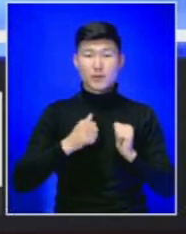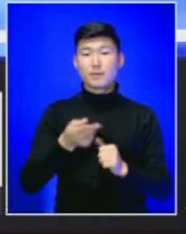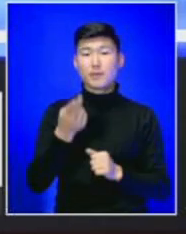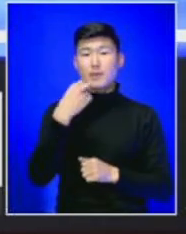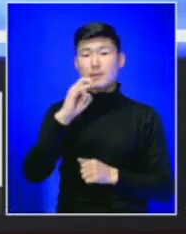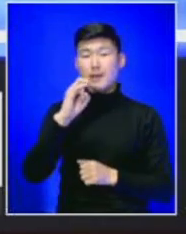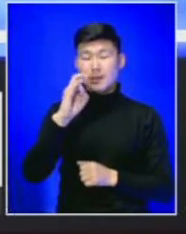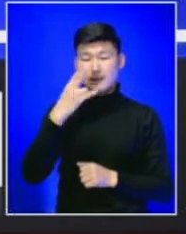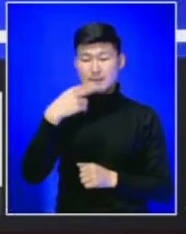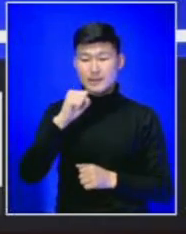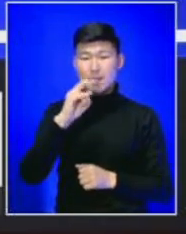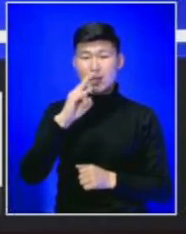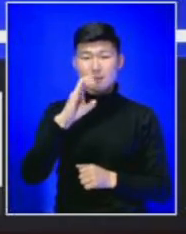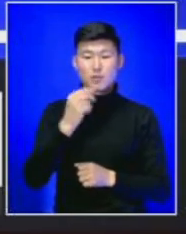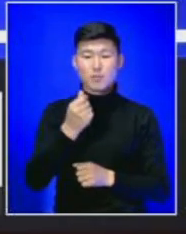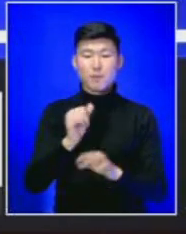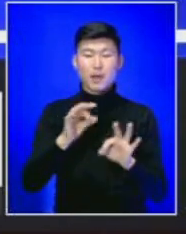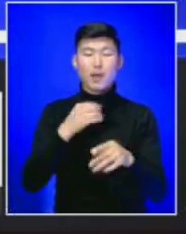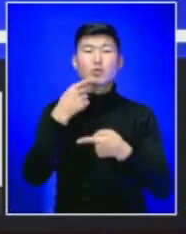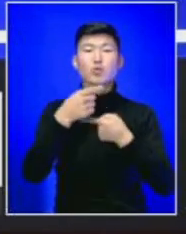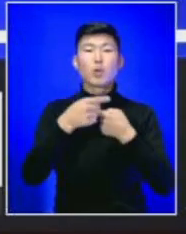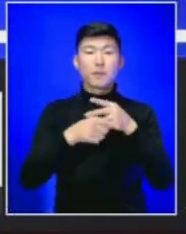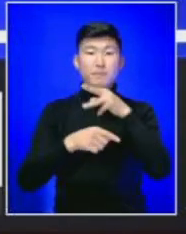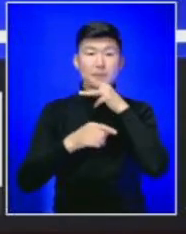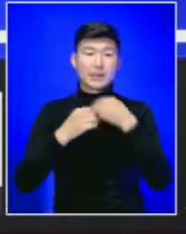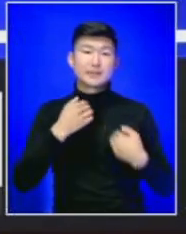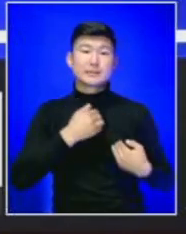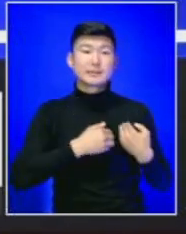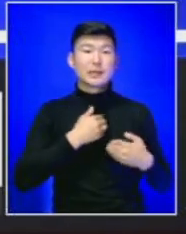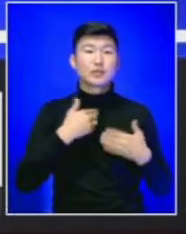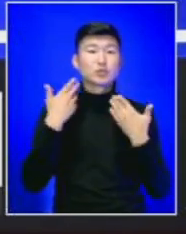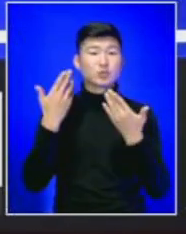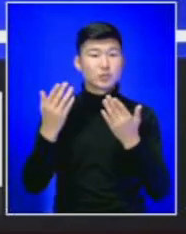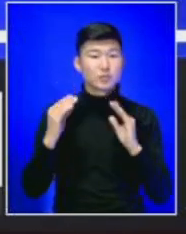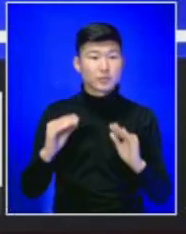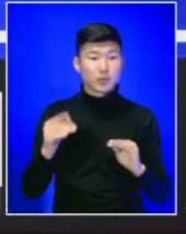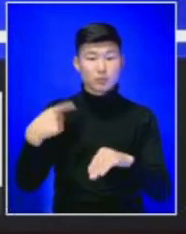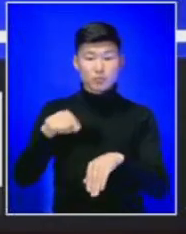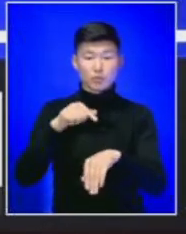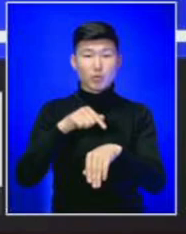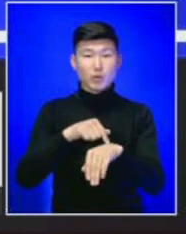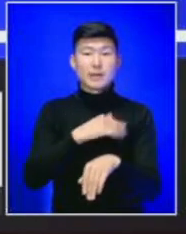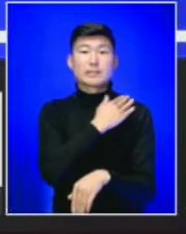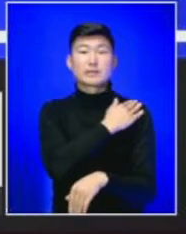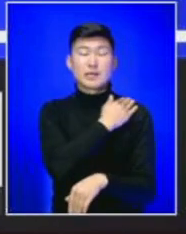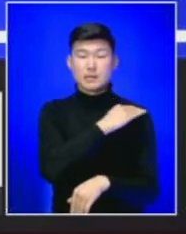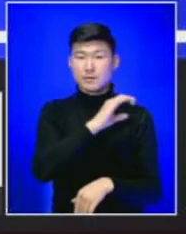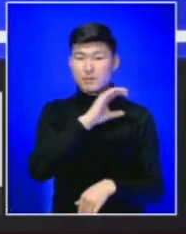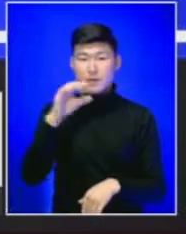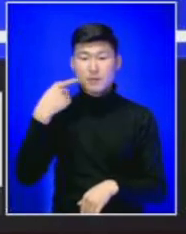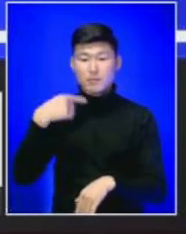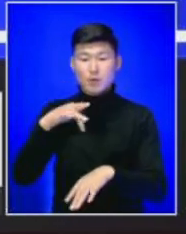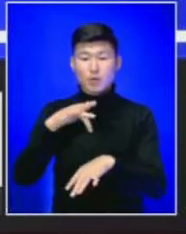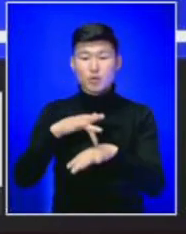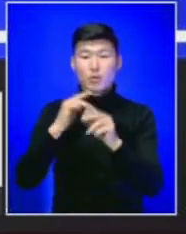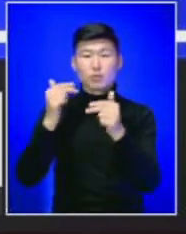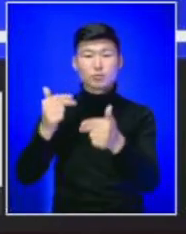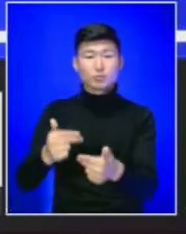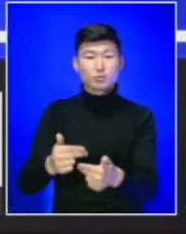данснаас мөнгө алдсан талаарх мэдээллийг даруй хөргүүлнэ. Энэ тохиолдолд цагдаагийн байгууллага энэ төвийн